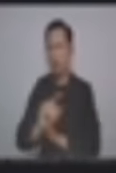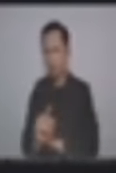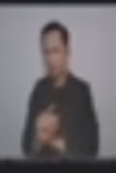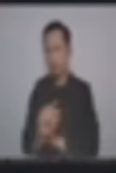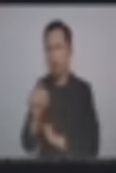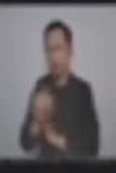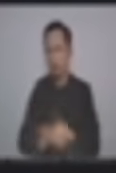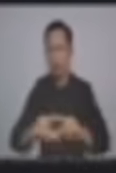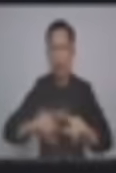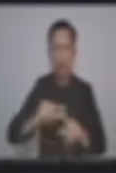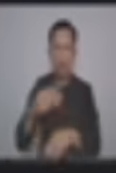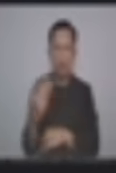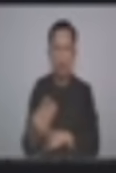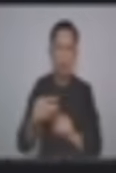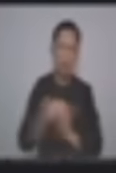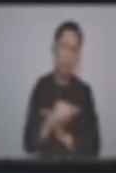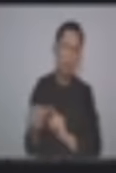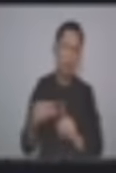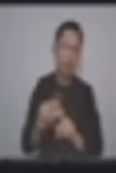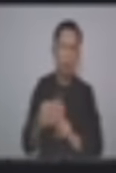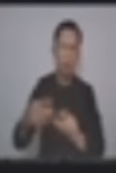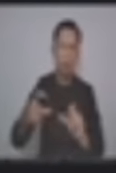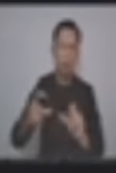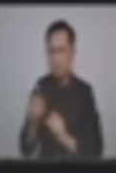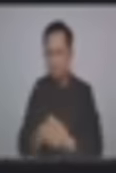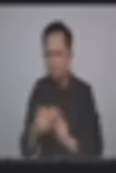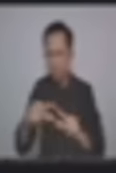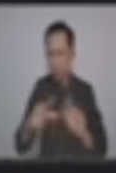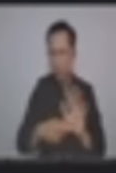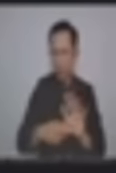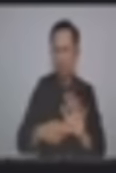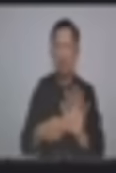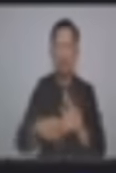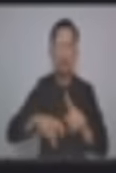01-01/ ap3-press/ar P Ti